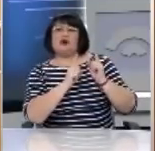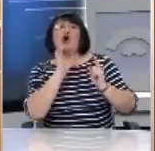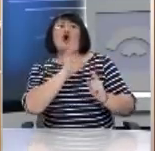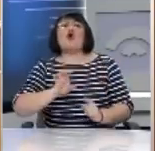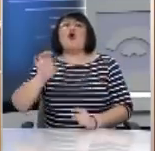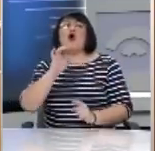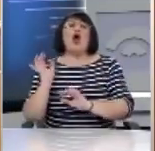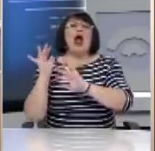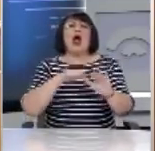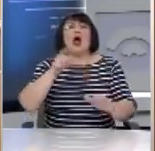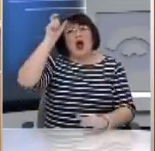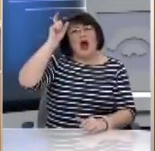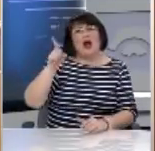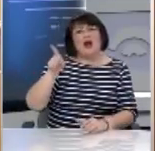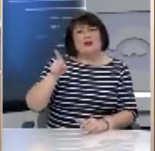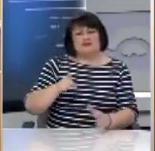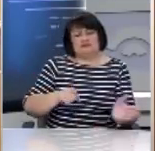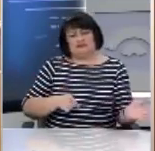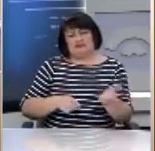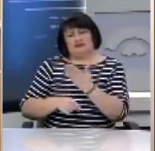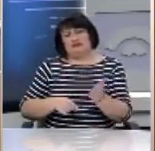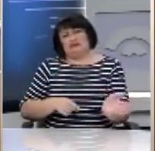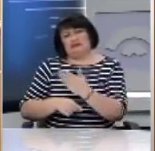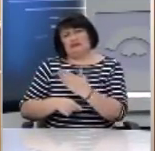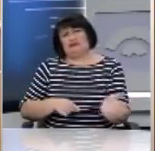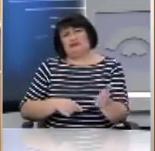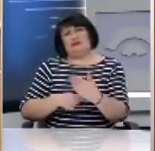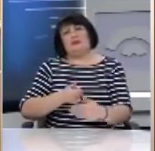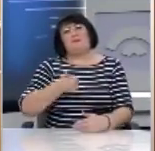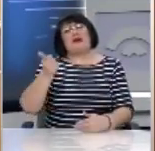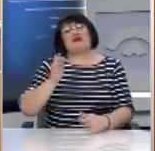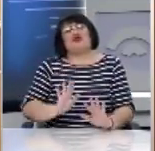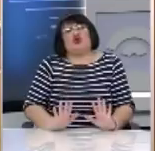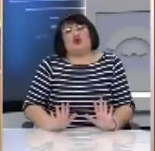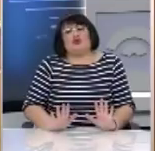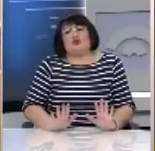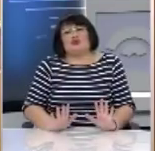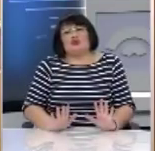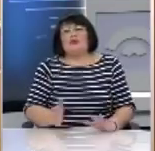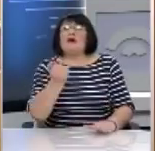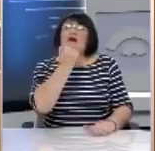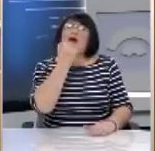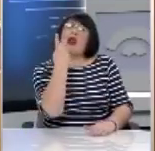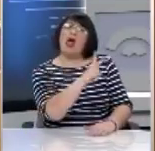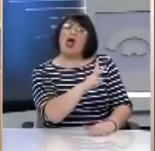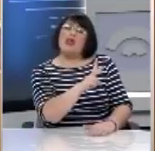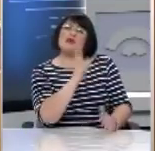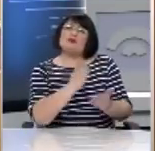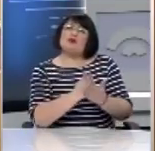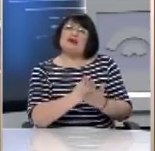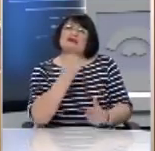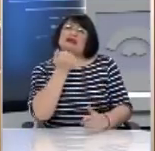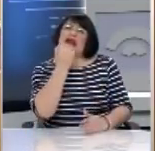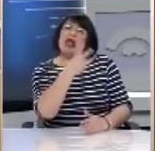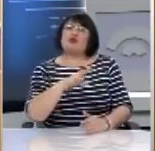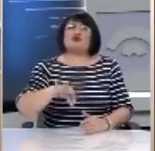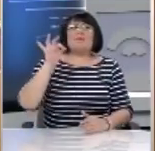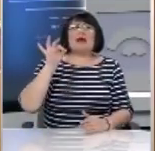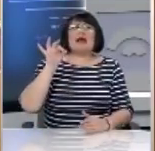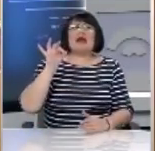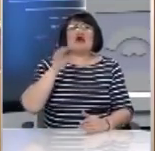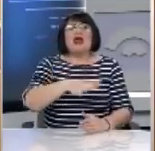τους και με την Τουρκία για να τους επιστρέφετε εσείς. Είναι λάθος αυτή η επιλογή που κάνετε και την κάνετε προφανώς για να ικανοποιήσετε